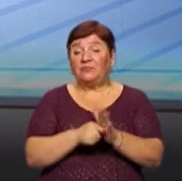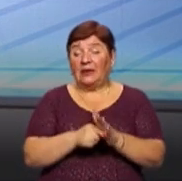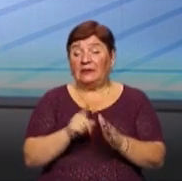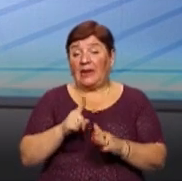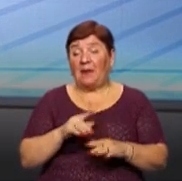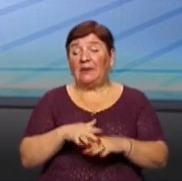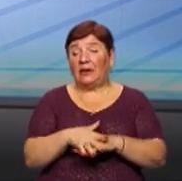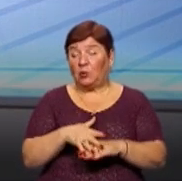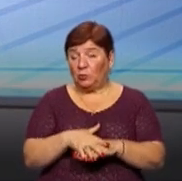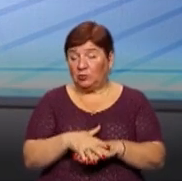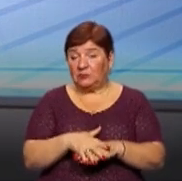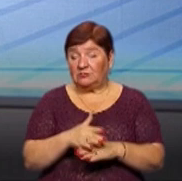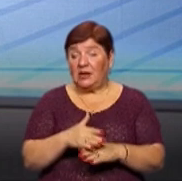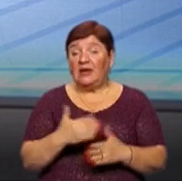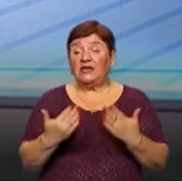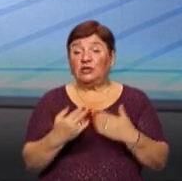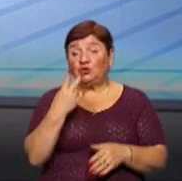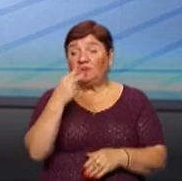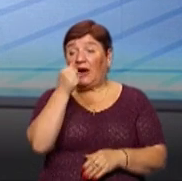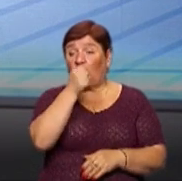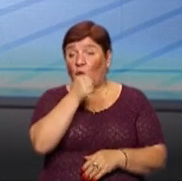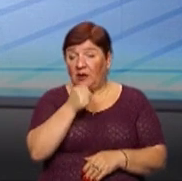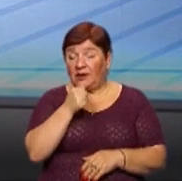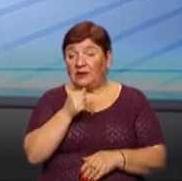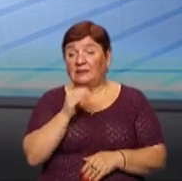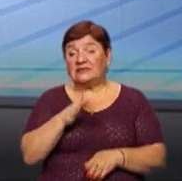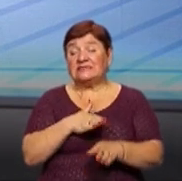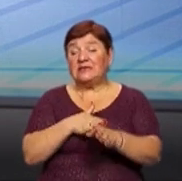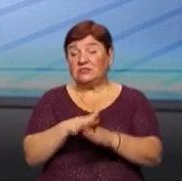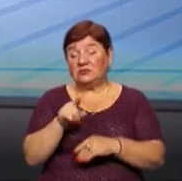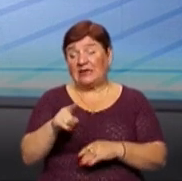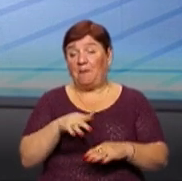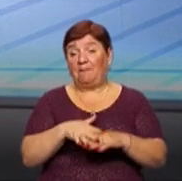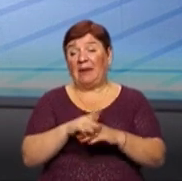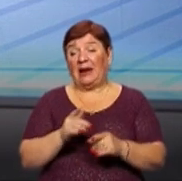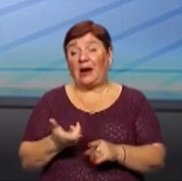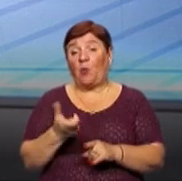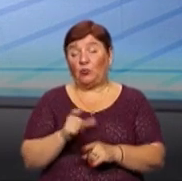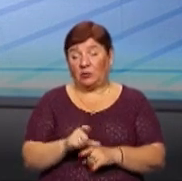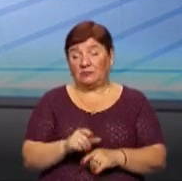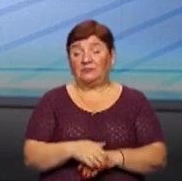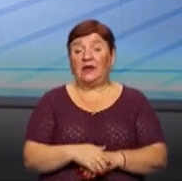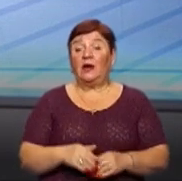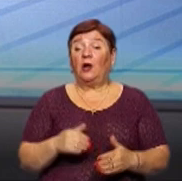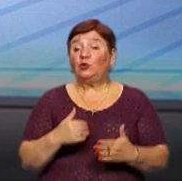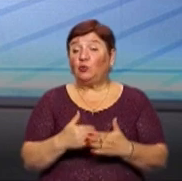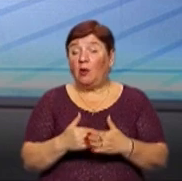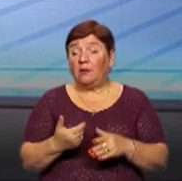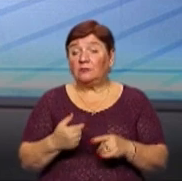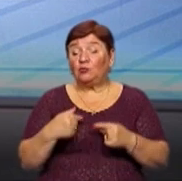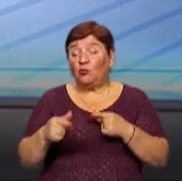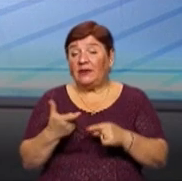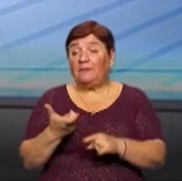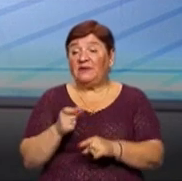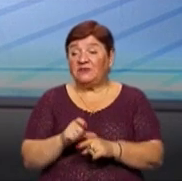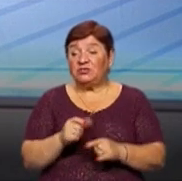на перерахунок. Тобто, якщо зійде два роки, ви маєте право, так само ми здійснимо цей перерахунок працюючим пенсіонерам. Щодо решти підвищень